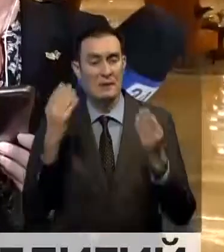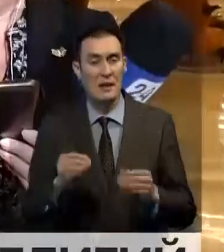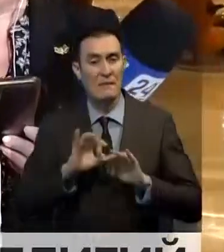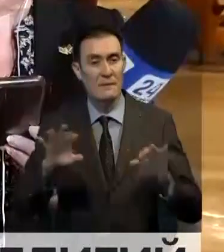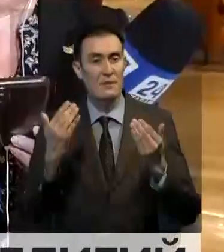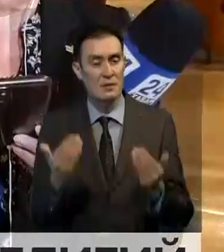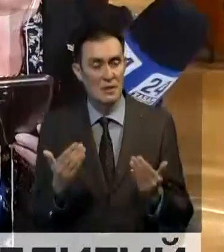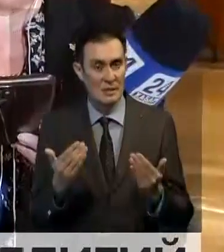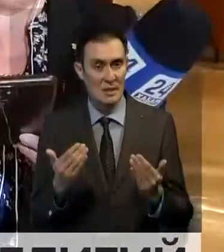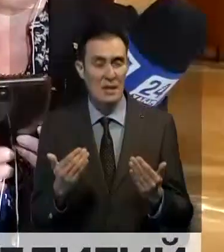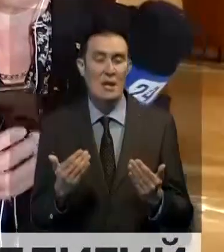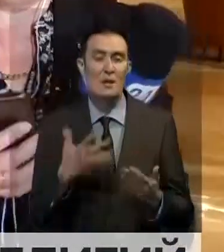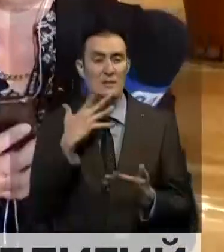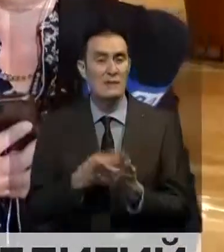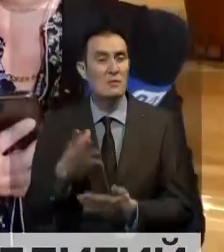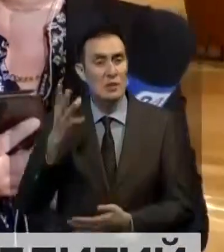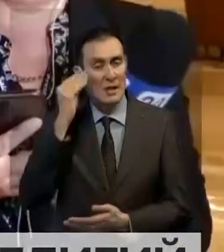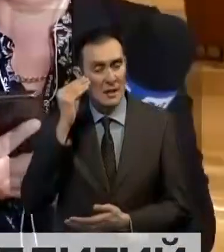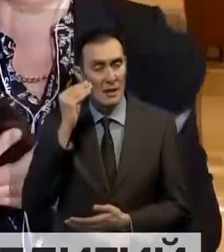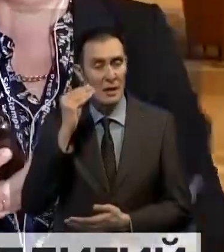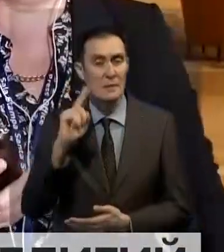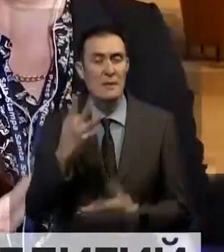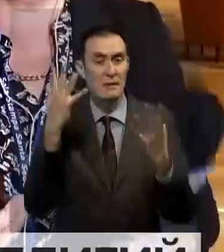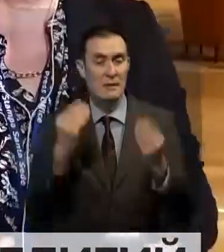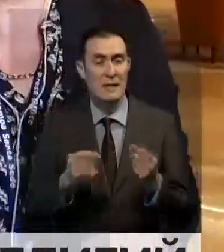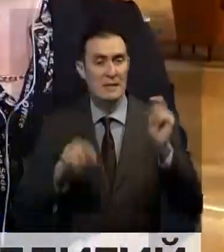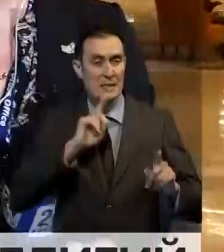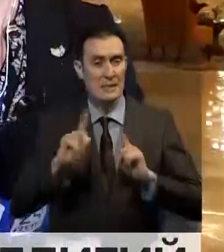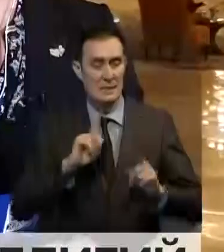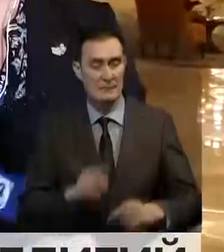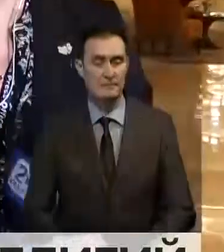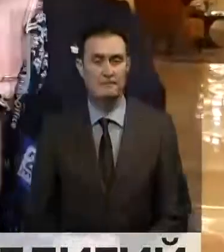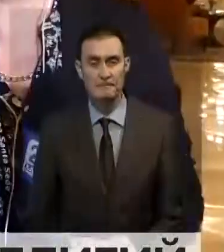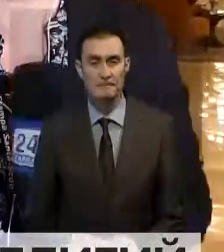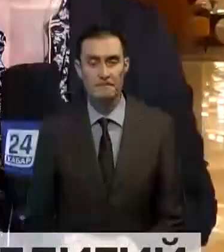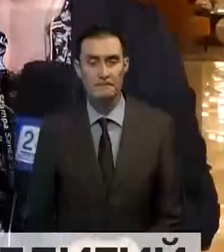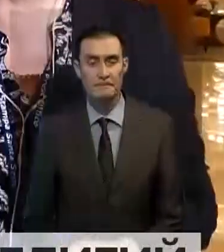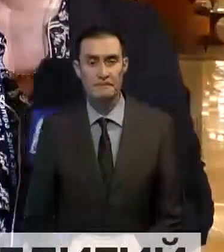эфире. Она расскажет о своих впечатлениях первого дня съезда. Жанат. Угу.